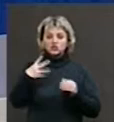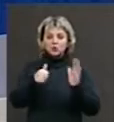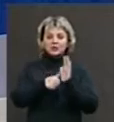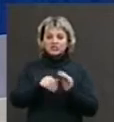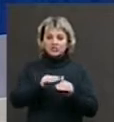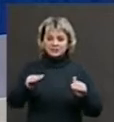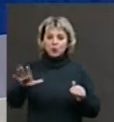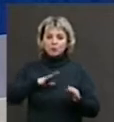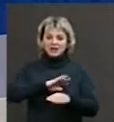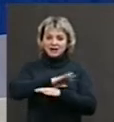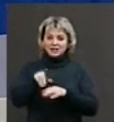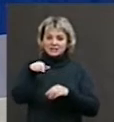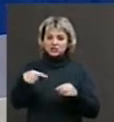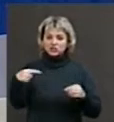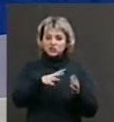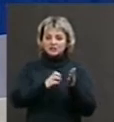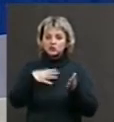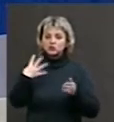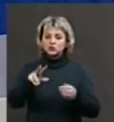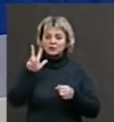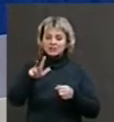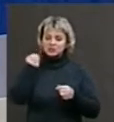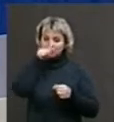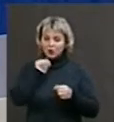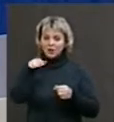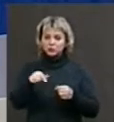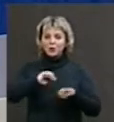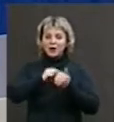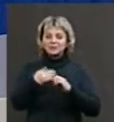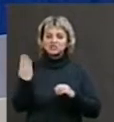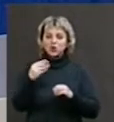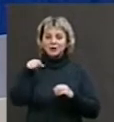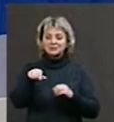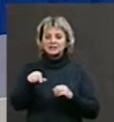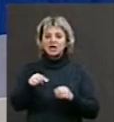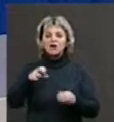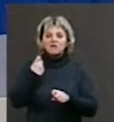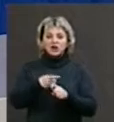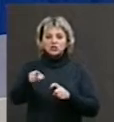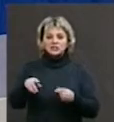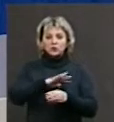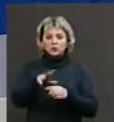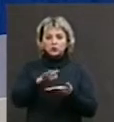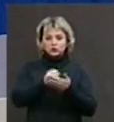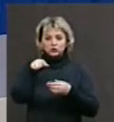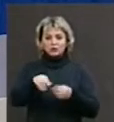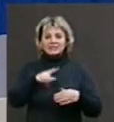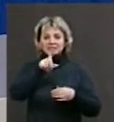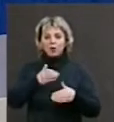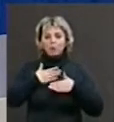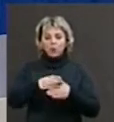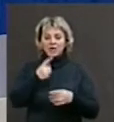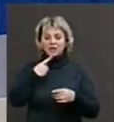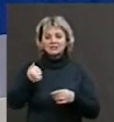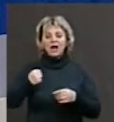46 подростков были расстреляны в 1943 году в Каменске-Шахтинском. Фашисты расправились с ними за помощь Красной